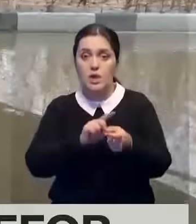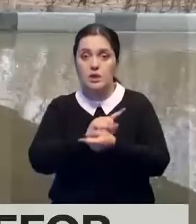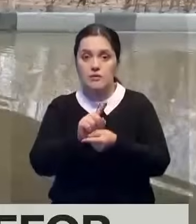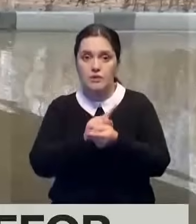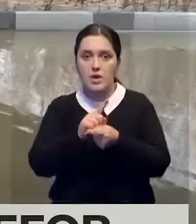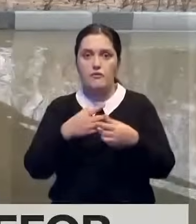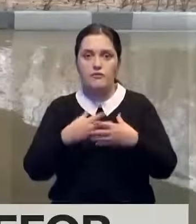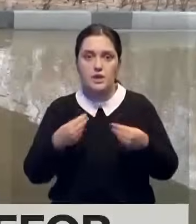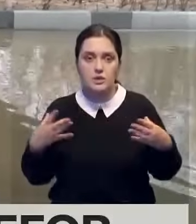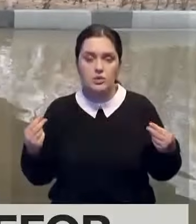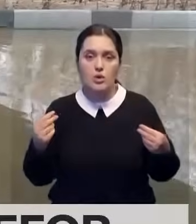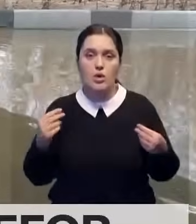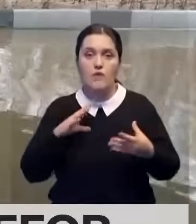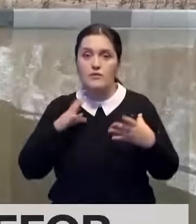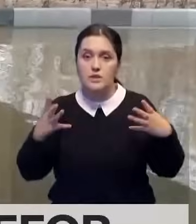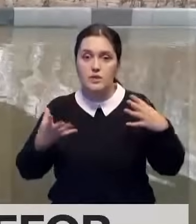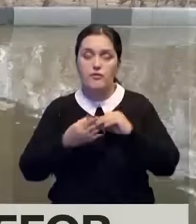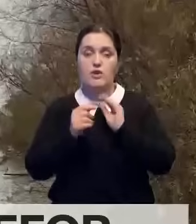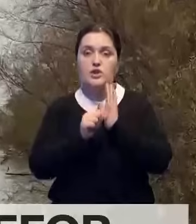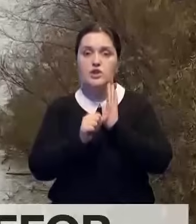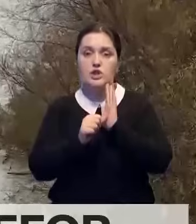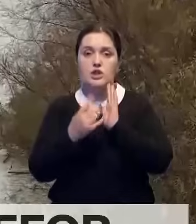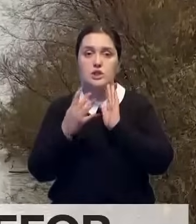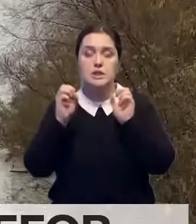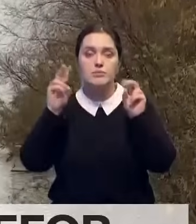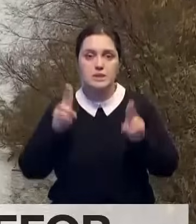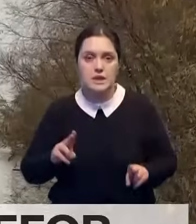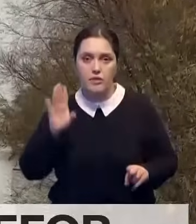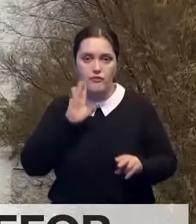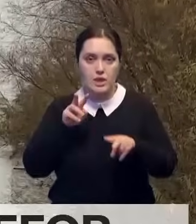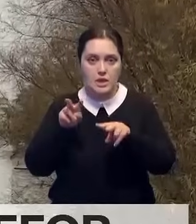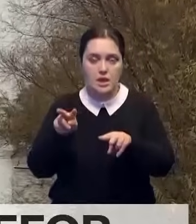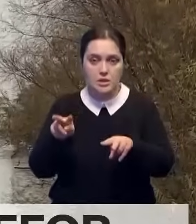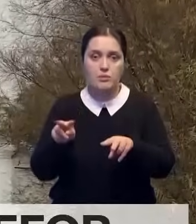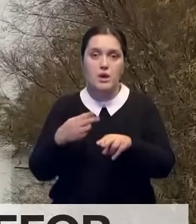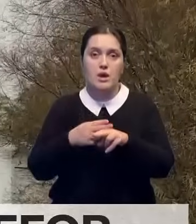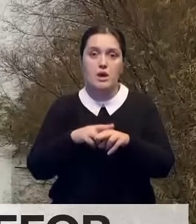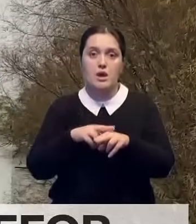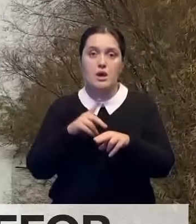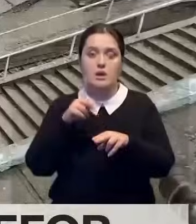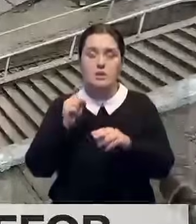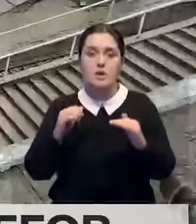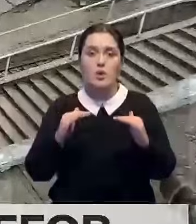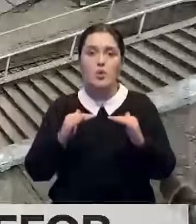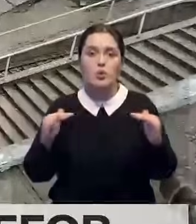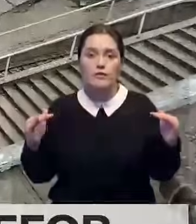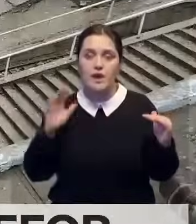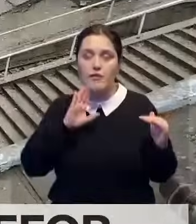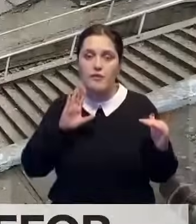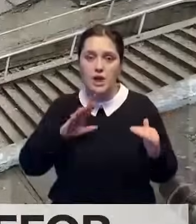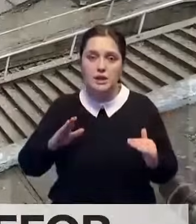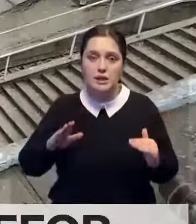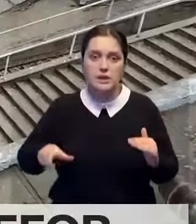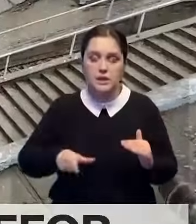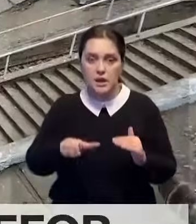основном регистрируют весной. Всего на востоке страны действуют 64 специальных гидропоста, на которых строго следят за уровнем рек.